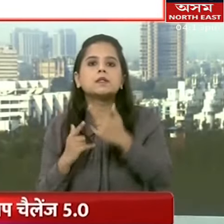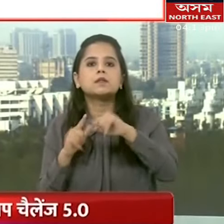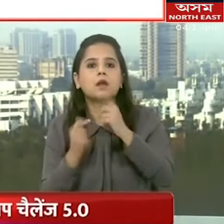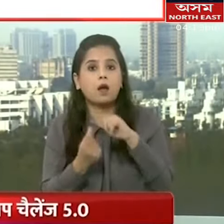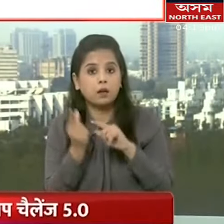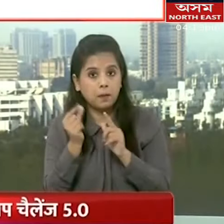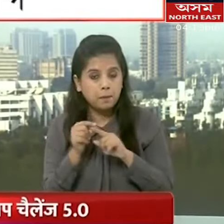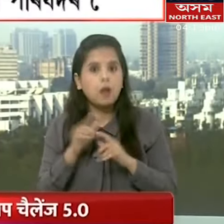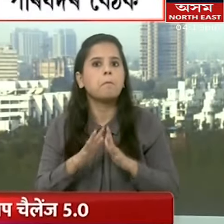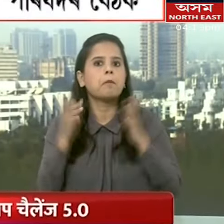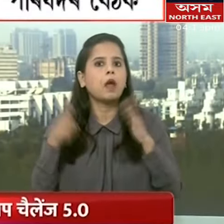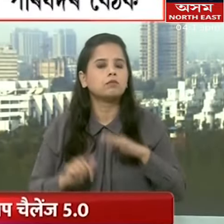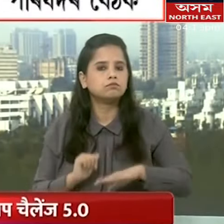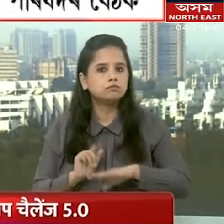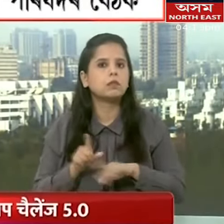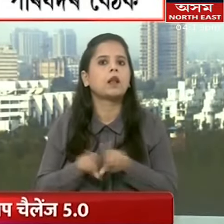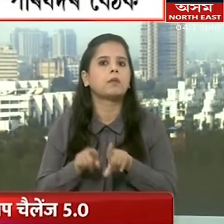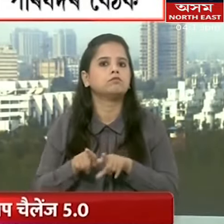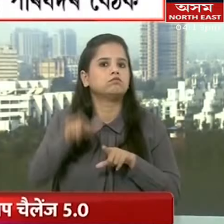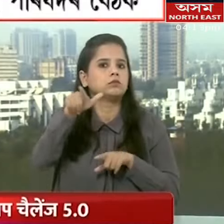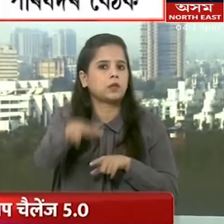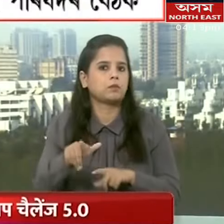बड़ा कदम